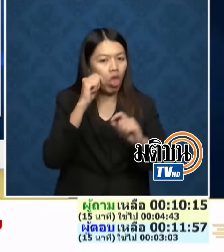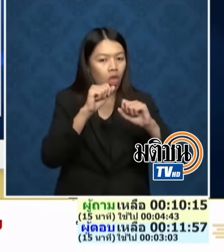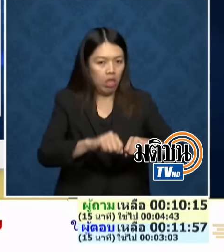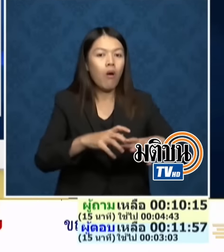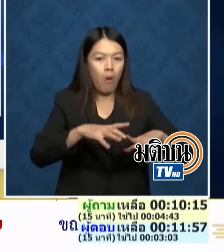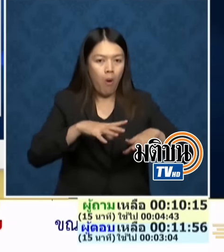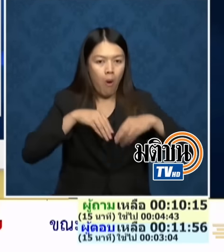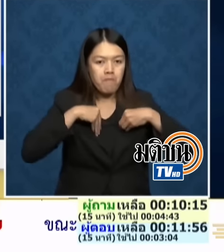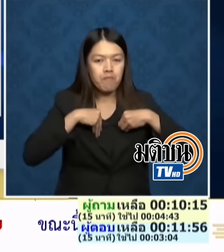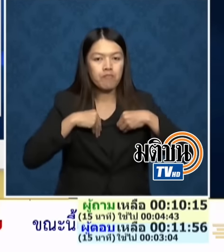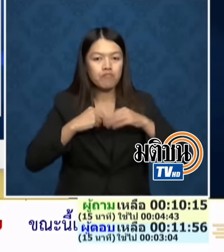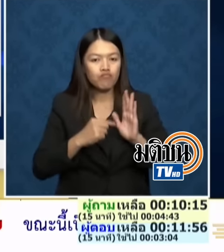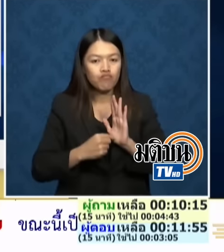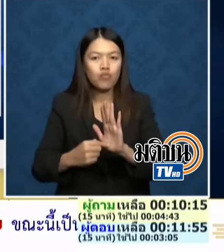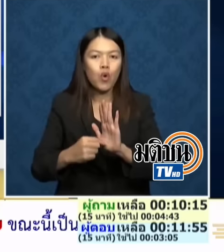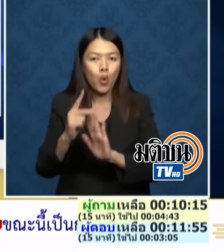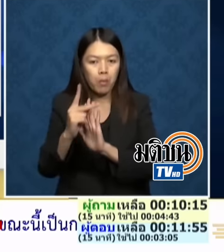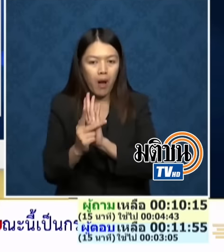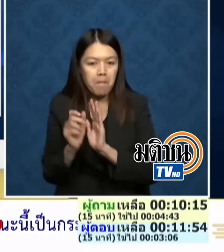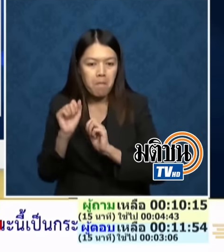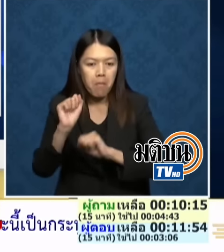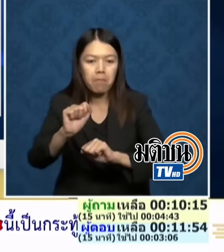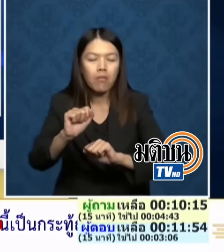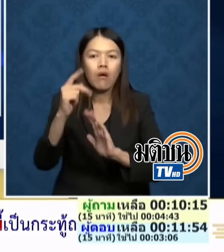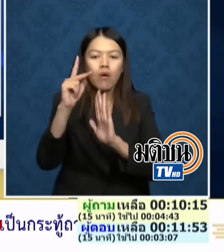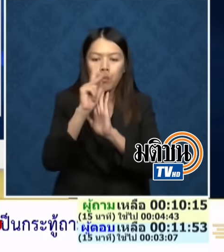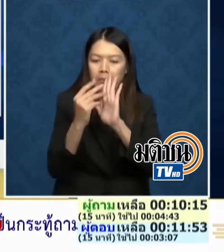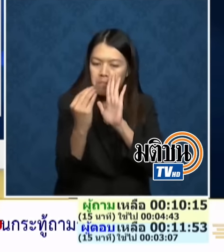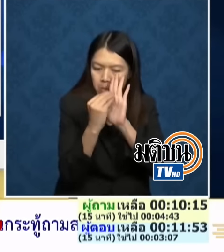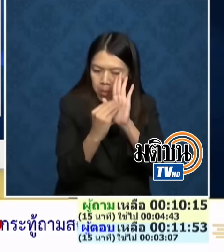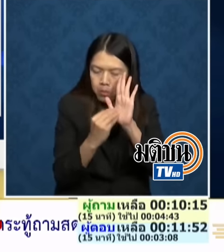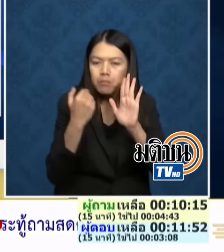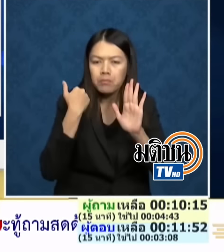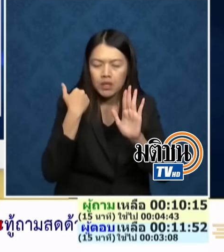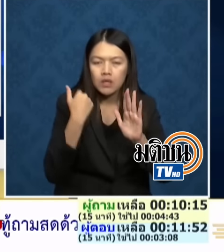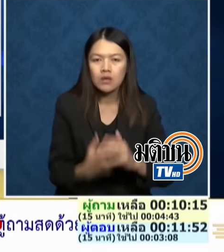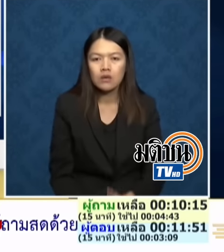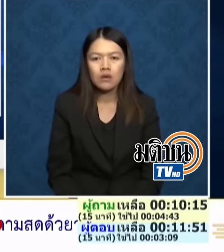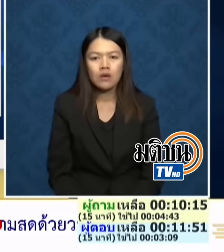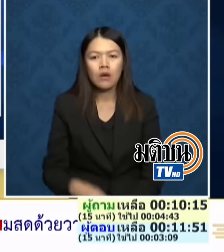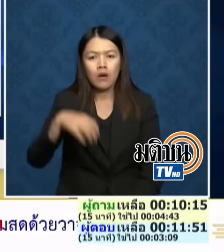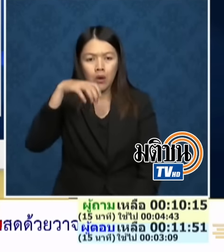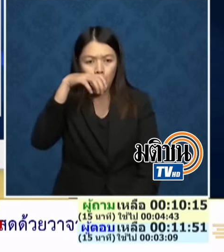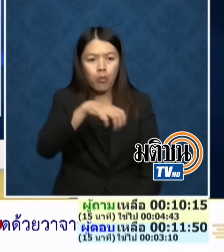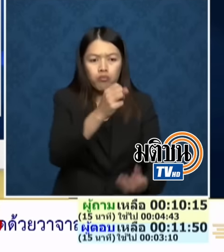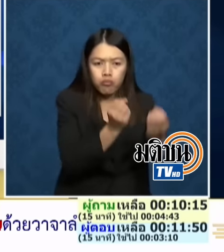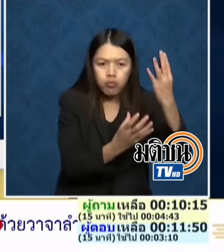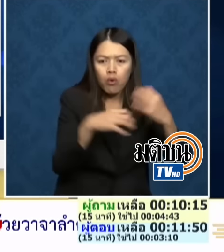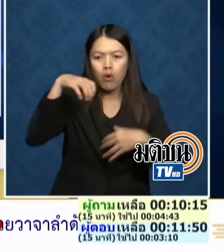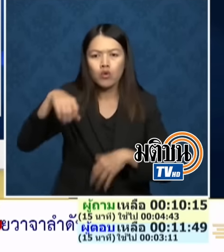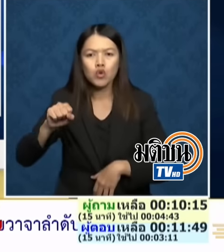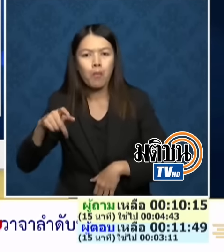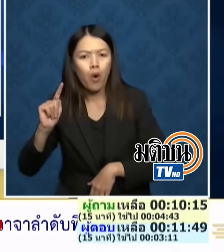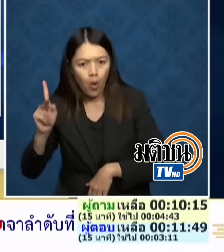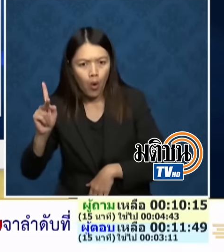ต้องไปออกพระราศกิิกาเขตปัรรูที่ดินมันมีกฎหมายลองรับนั้ถามว่าทั้งกมุธยาณและสอบปก่